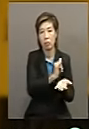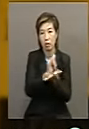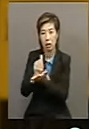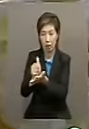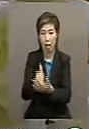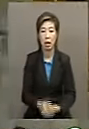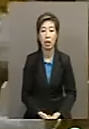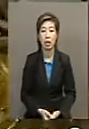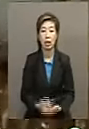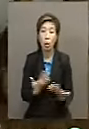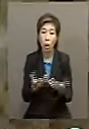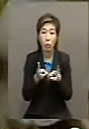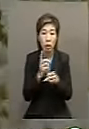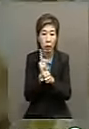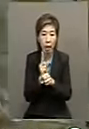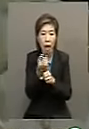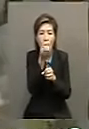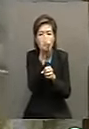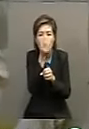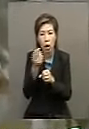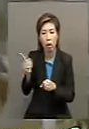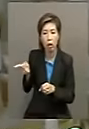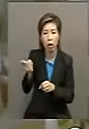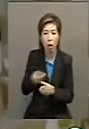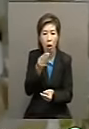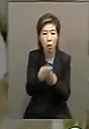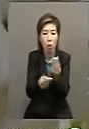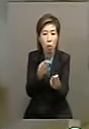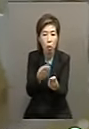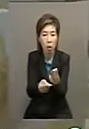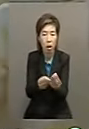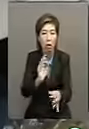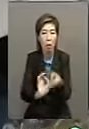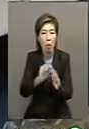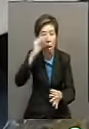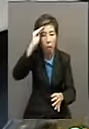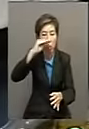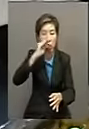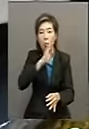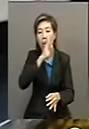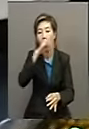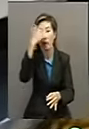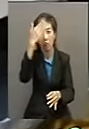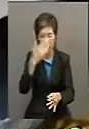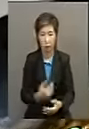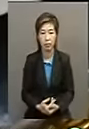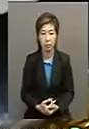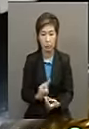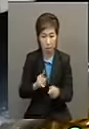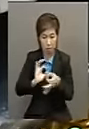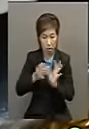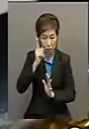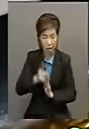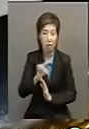ำพิธีวางดอกไม้จันทร์แล้วก็เผาหลอกไปก่อนนะฮะตามความเชื่อของเขาให้มันถูกตามเรื่องต่างๆส่วนพลเอก